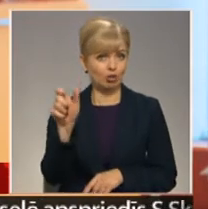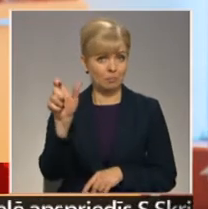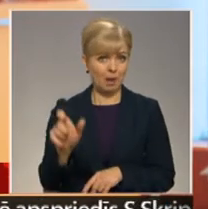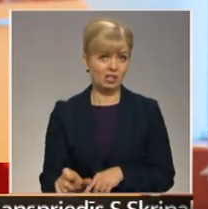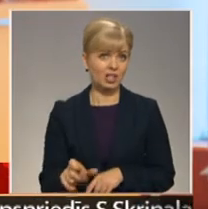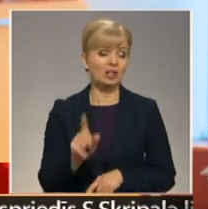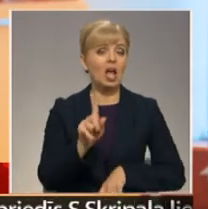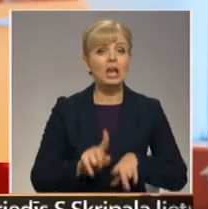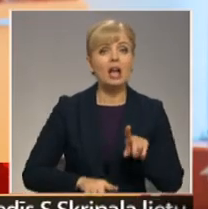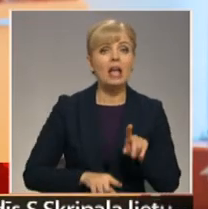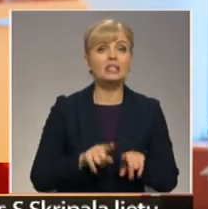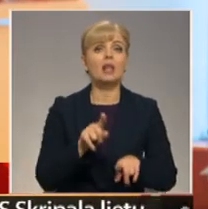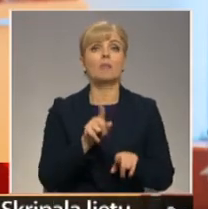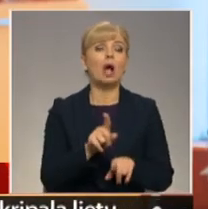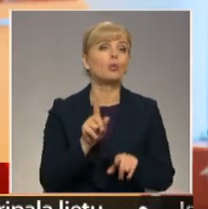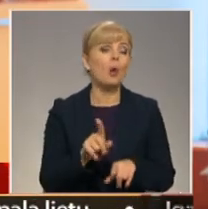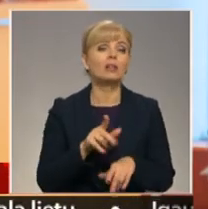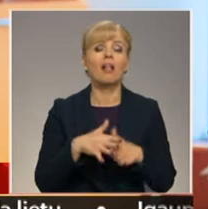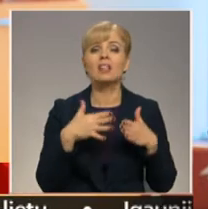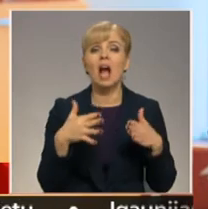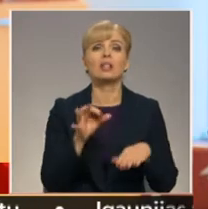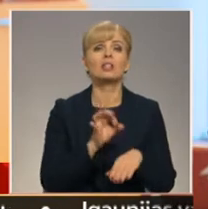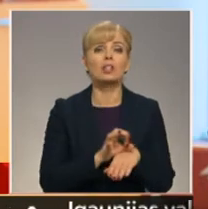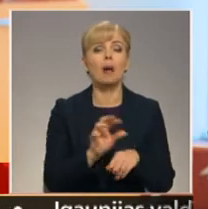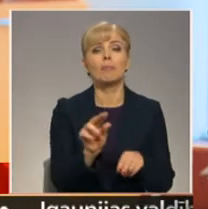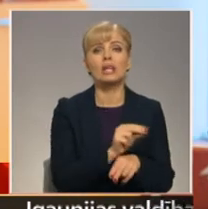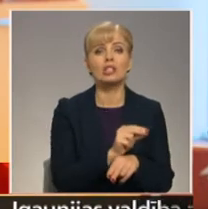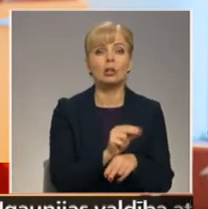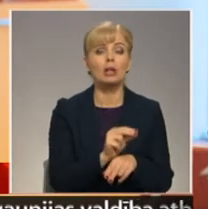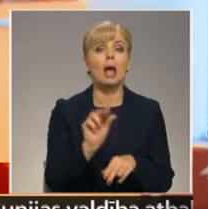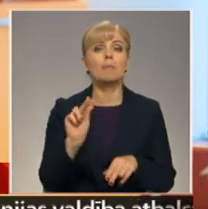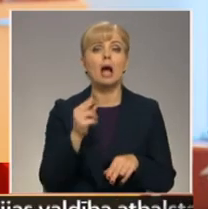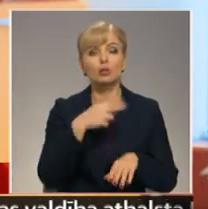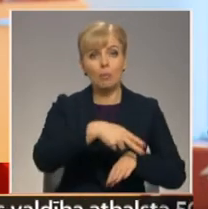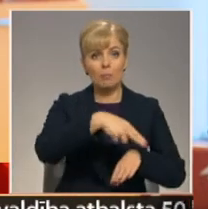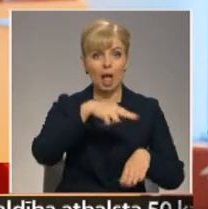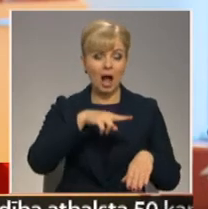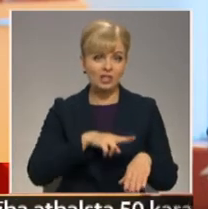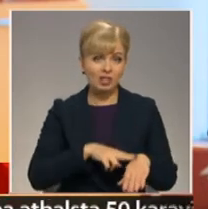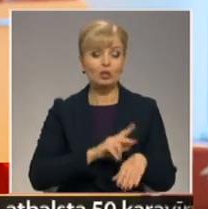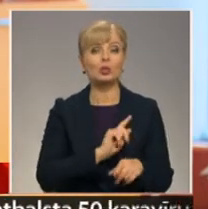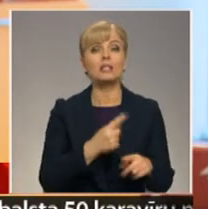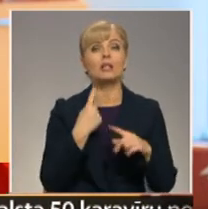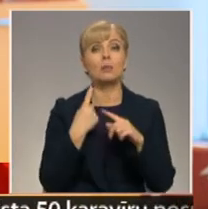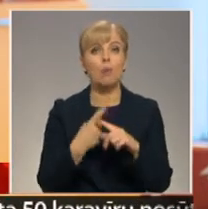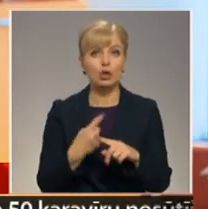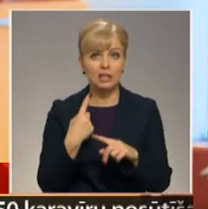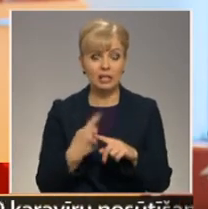ir tā, ka pilnīgi vislielākās sāpes var izārstēt ar vienu mazu plāksteri, tāpēc tas pozitīvais,